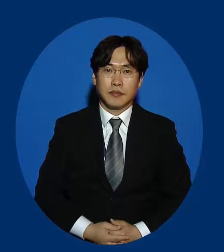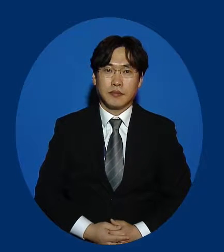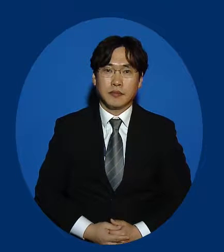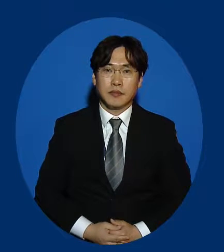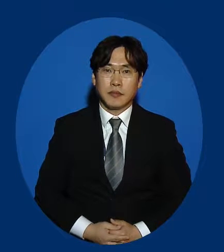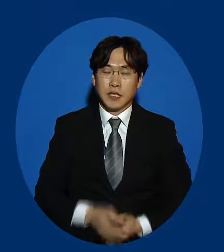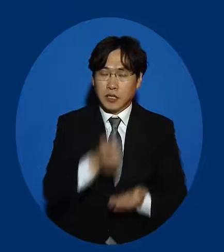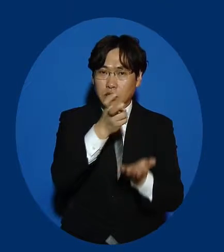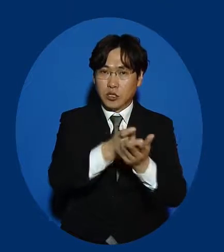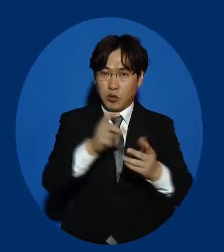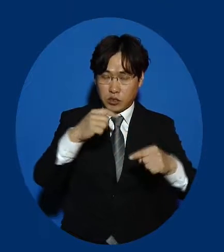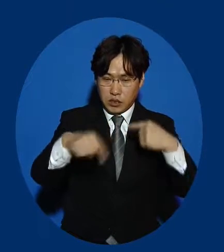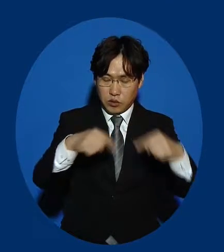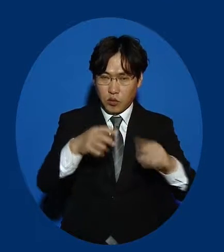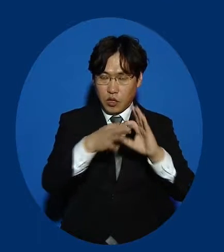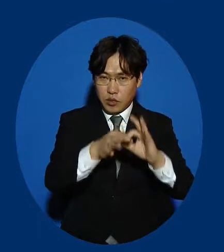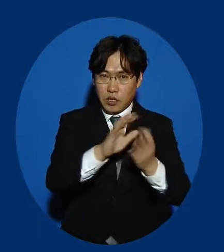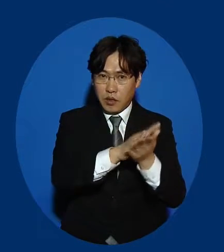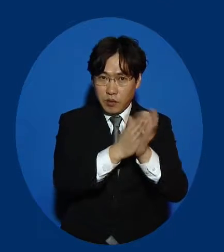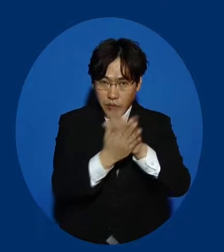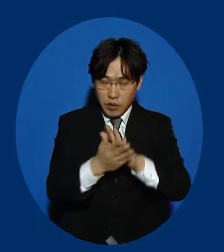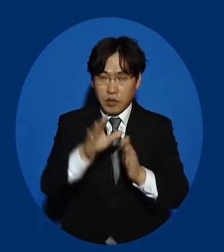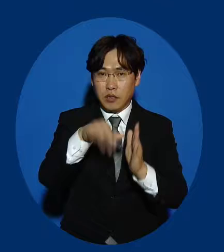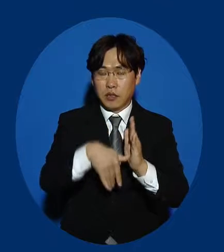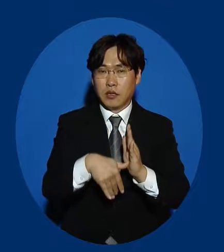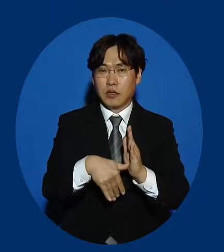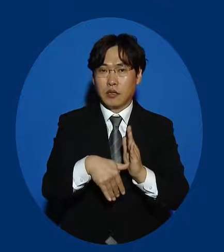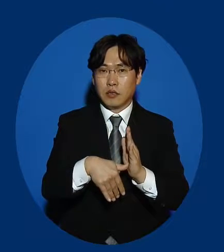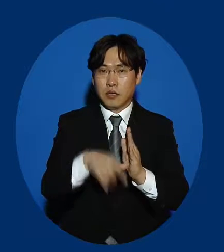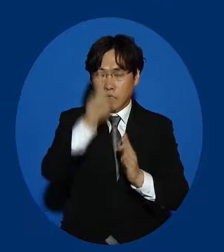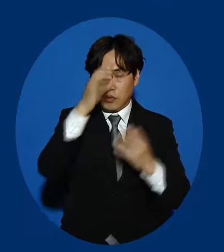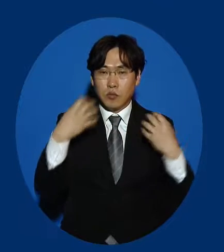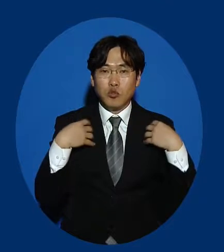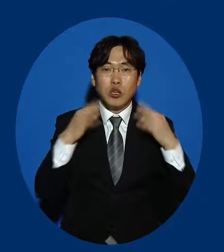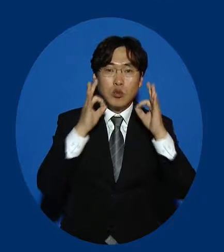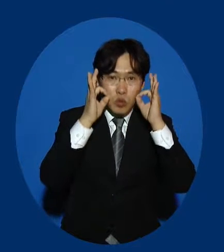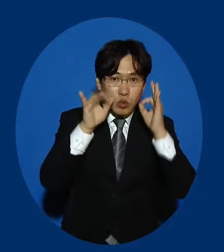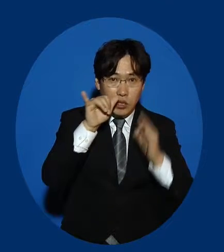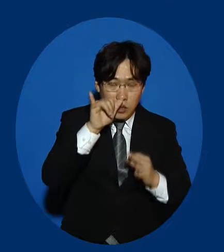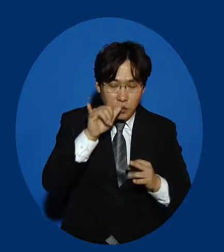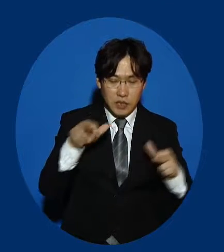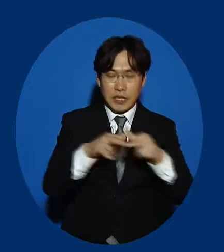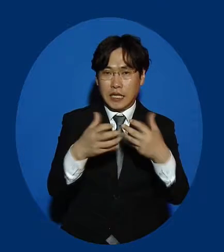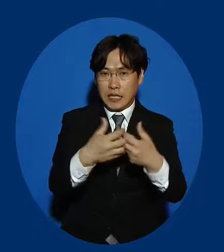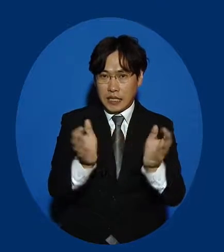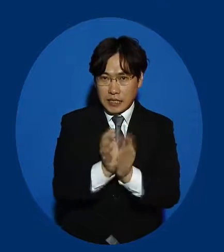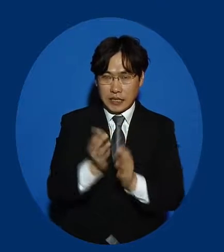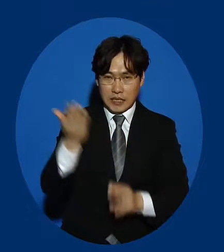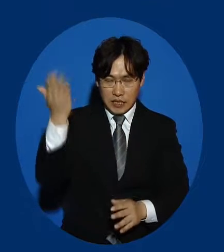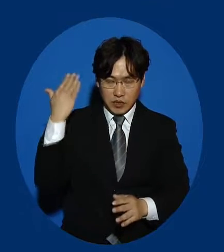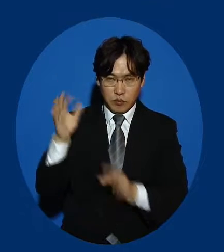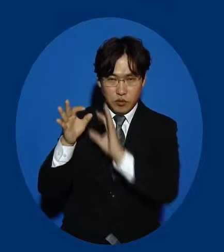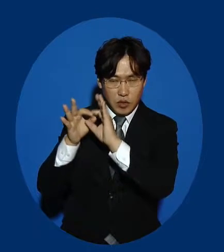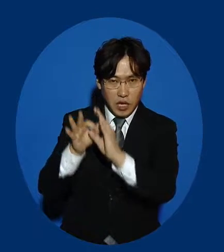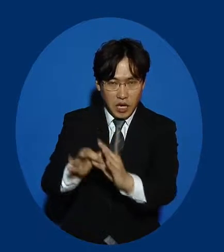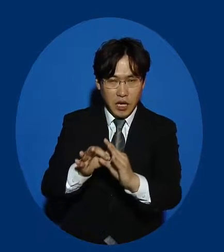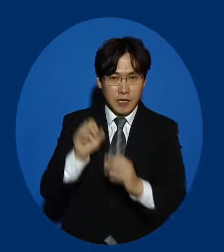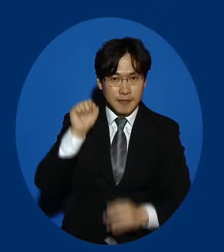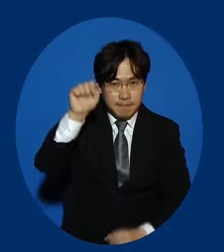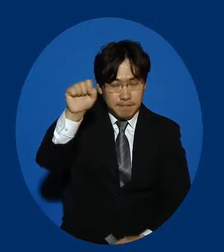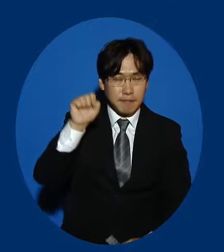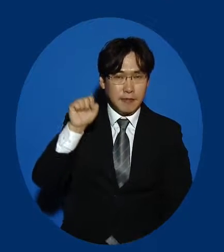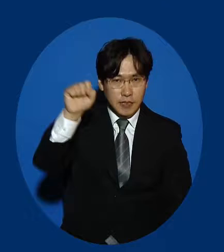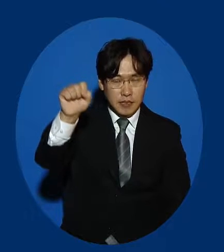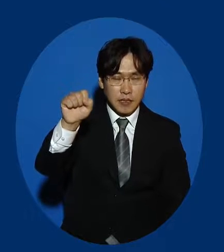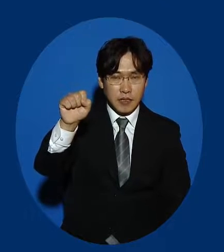이런 정책의 변화에는 사실 뭐 정부의 노력도 있었지만 장애인 단체들이 그동안 꾸준히 목소리를 높였던